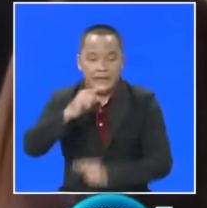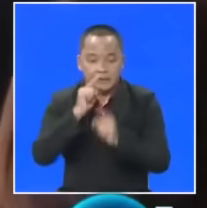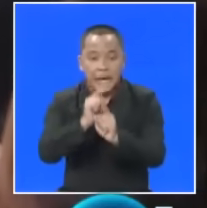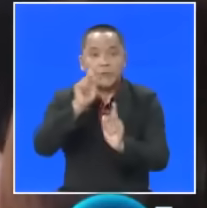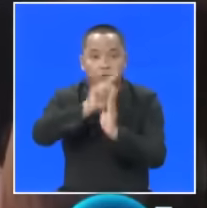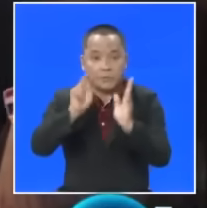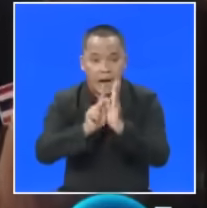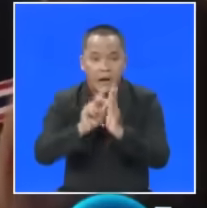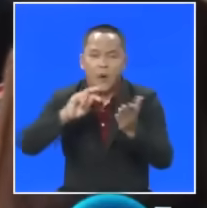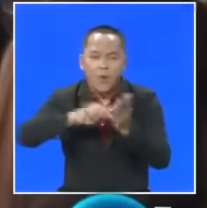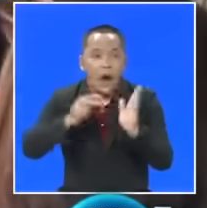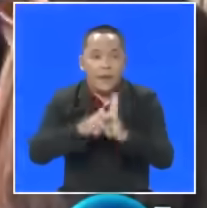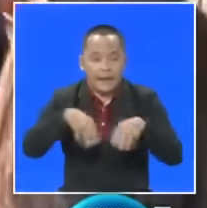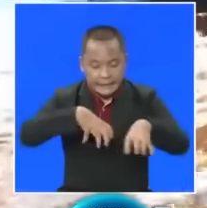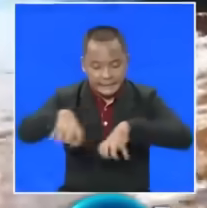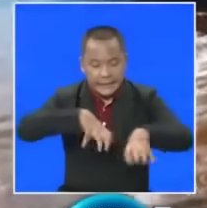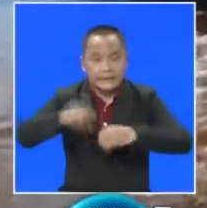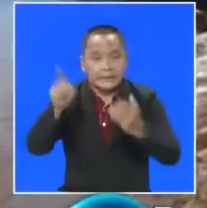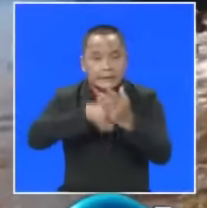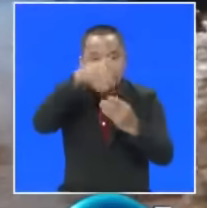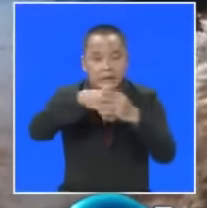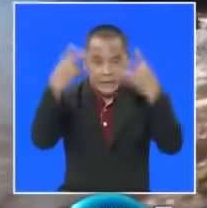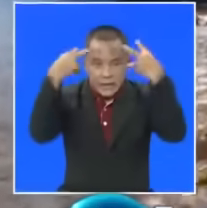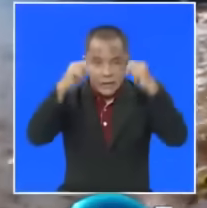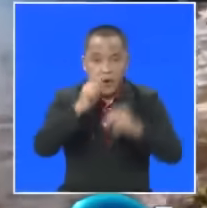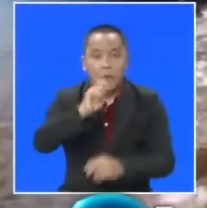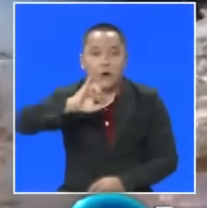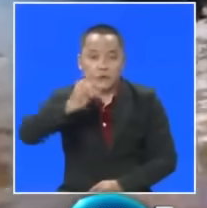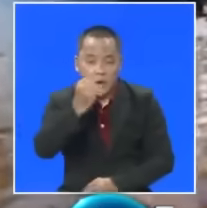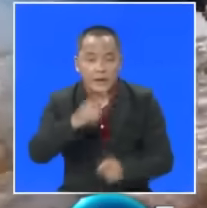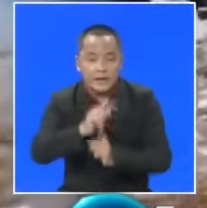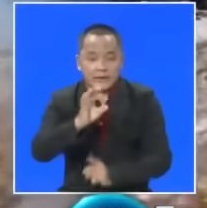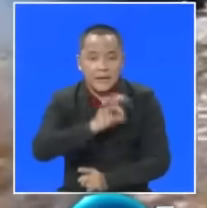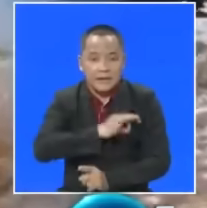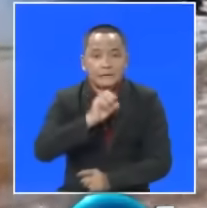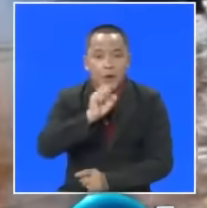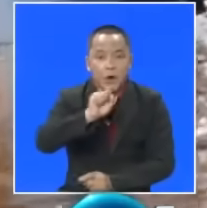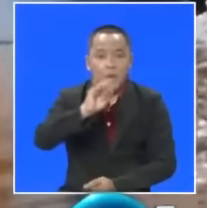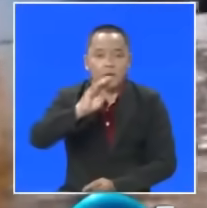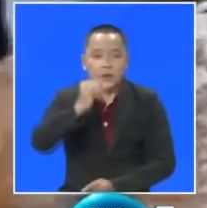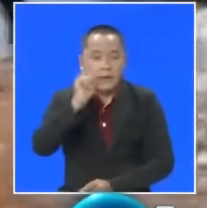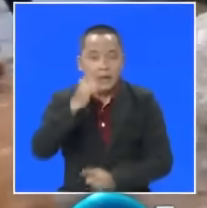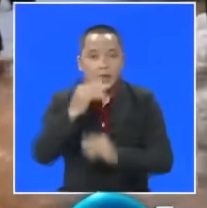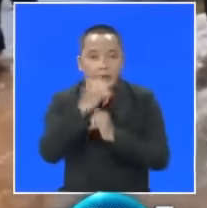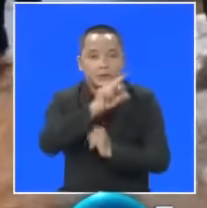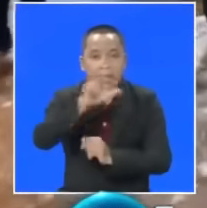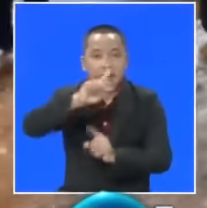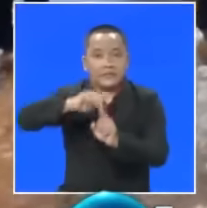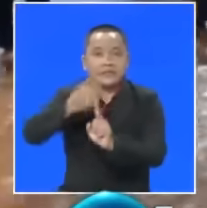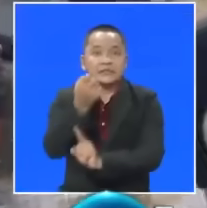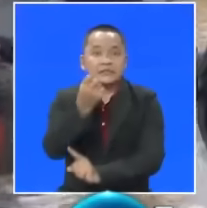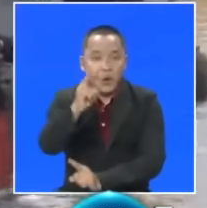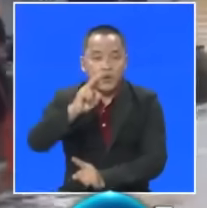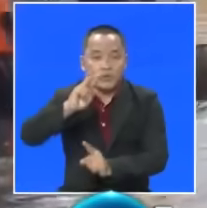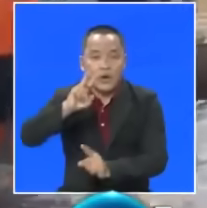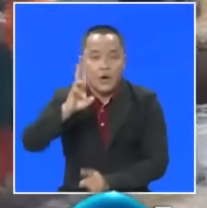ดนั่นหมายความว่าจะต้องจัดให้มีการเลือกตั้งนายกอบจและสมาชิกอบจใหม่ไม่เกินวันที่3กุมภาพัน